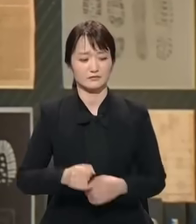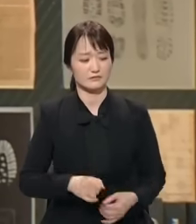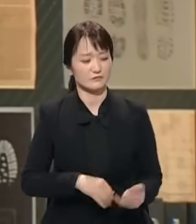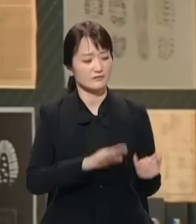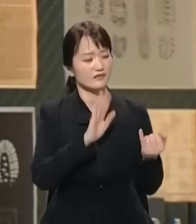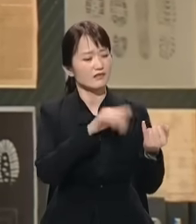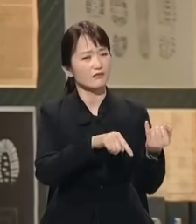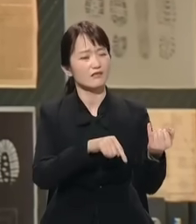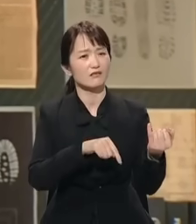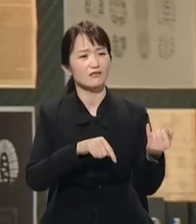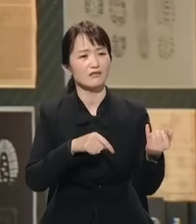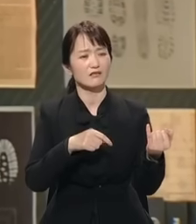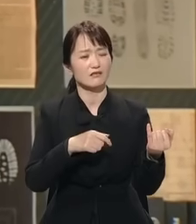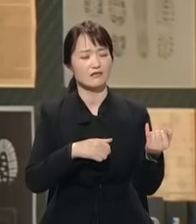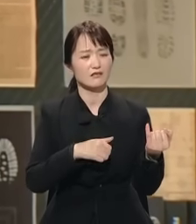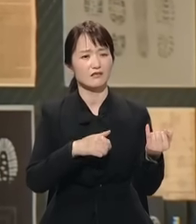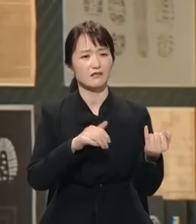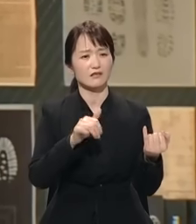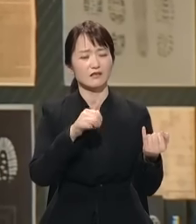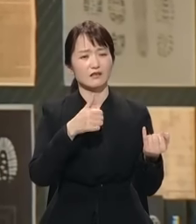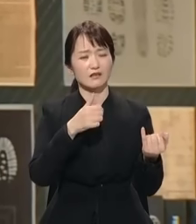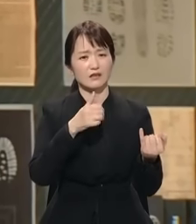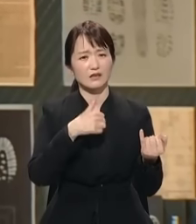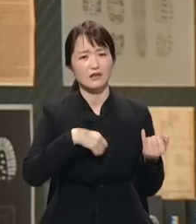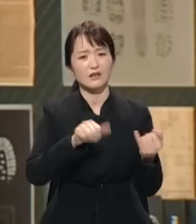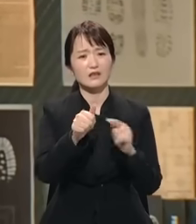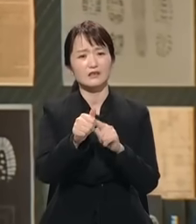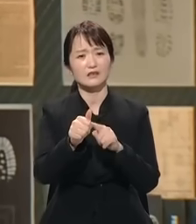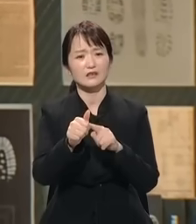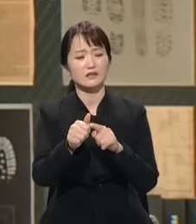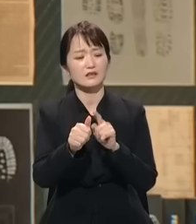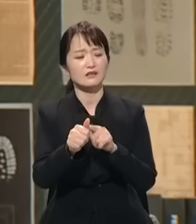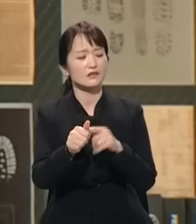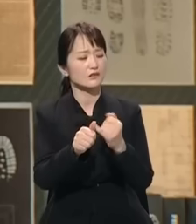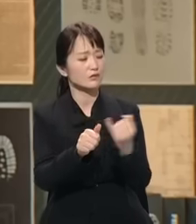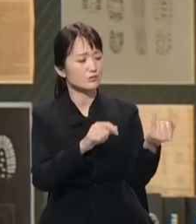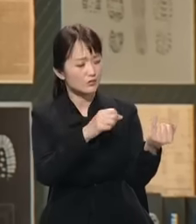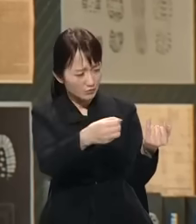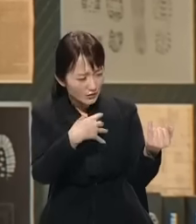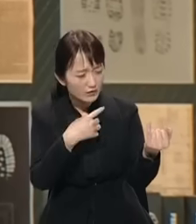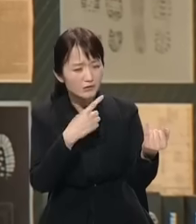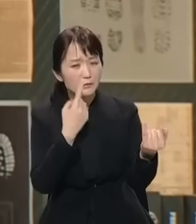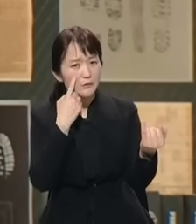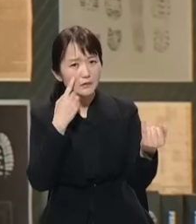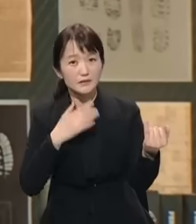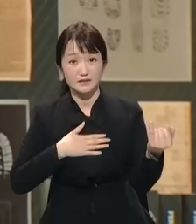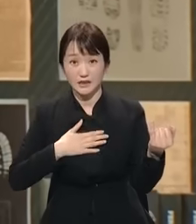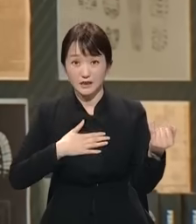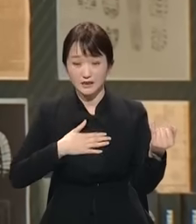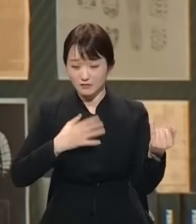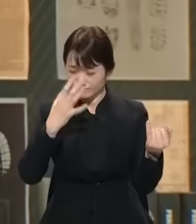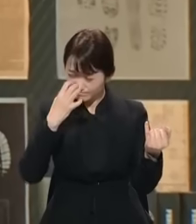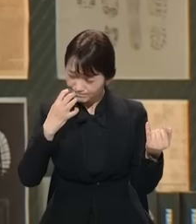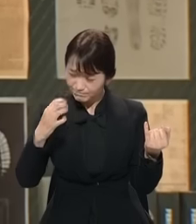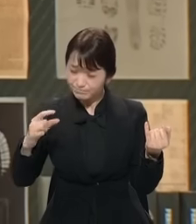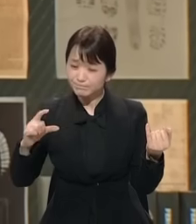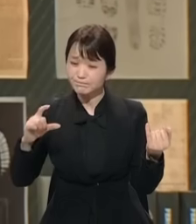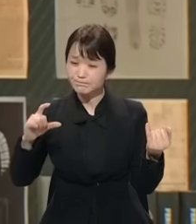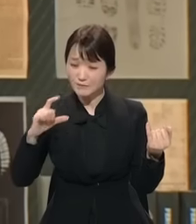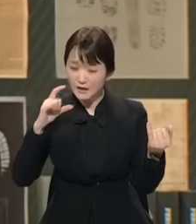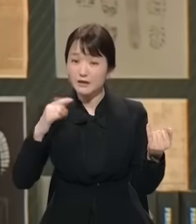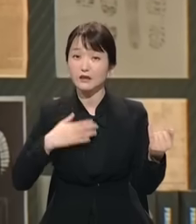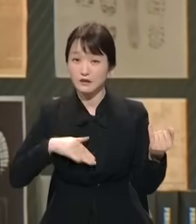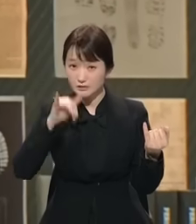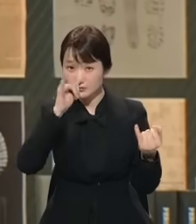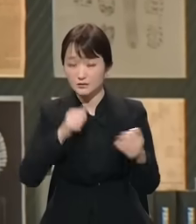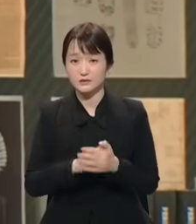야 아버마 치우나 얘 말하는 것 좀 봐라 네 옆에 내 말하는 것 좀 봐. 내가 왜 우울증 걸린지 너 알겠지? 아주 그냥